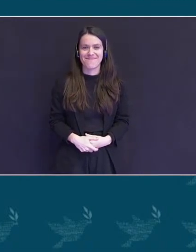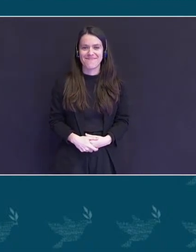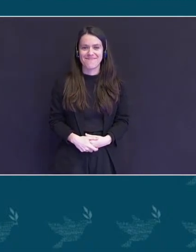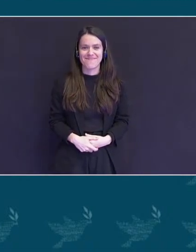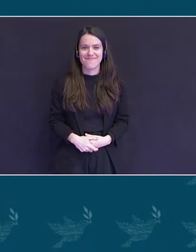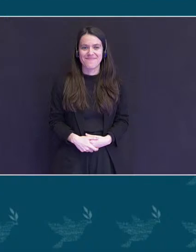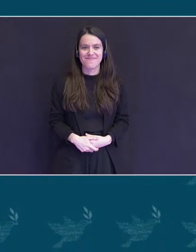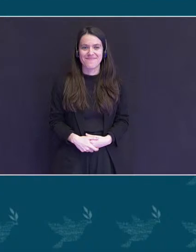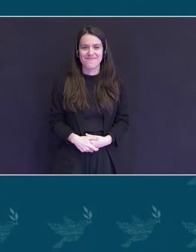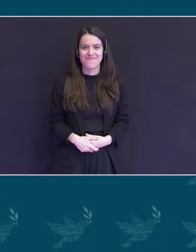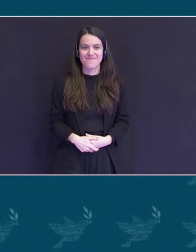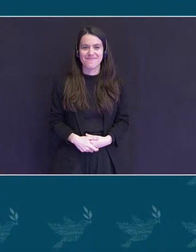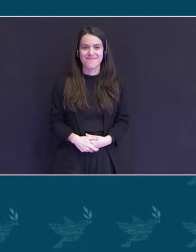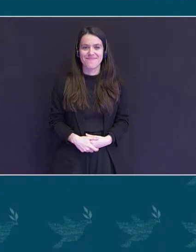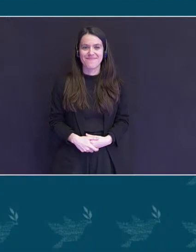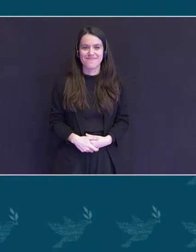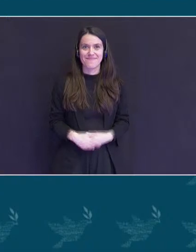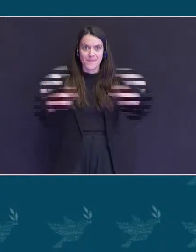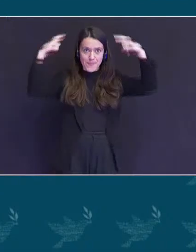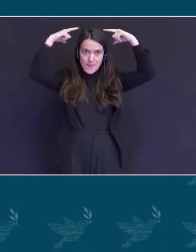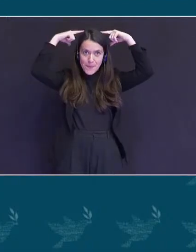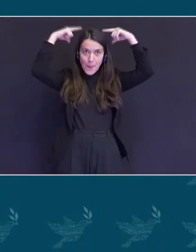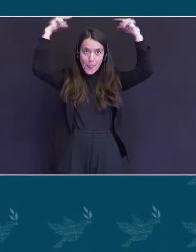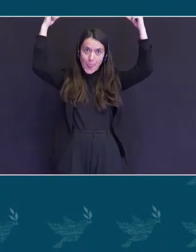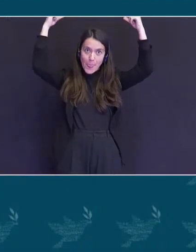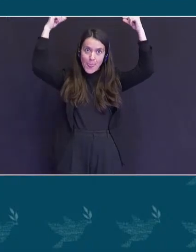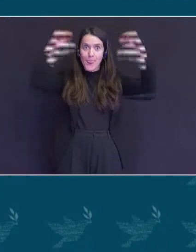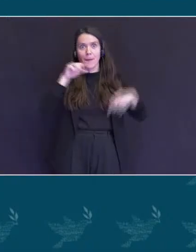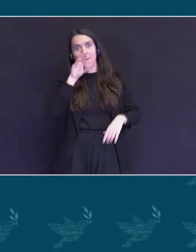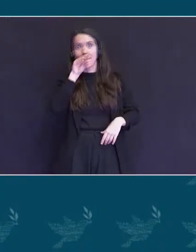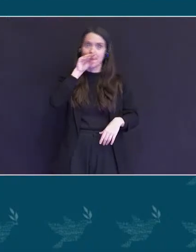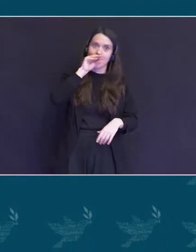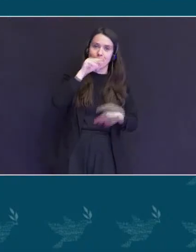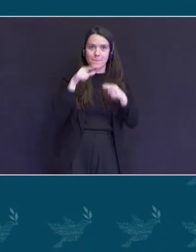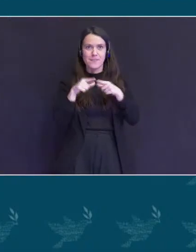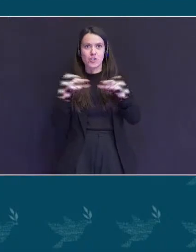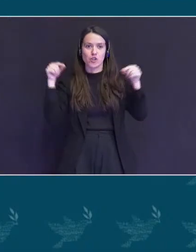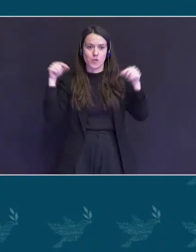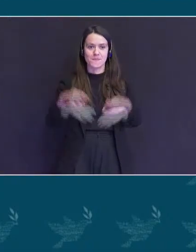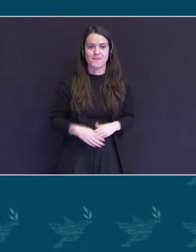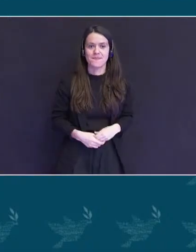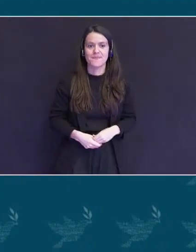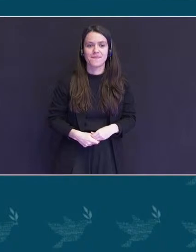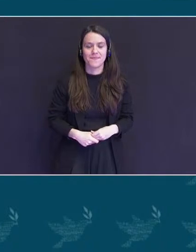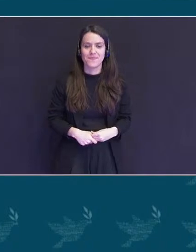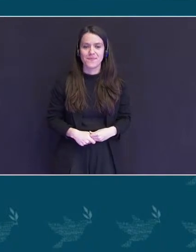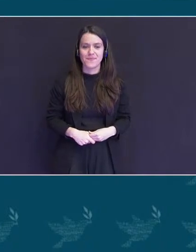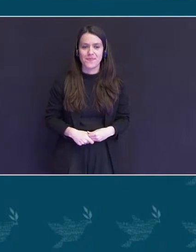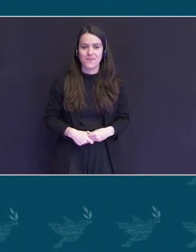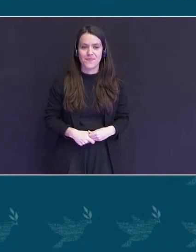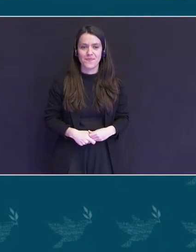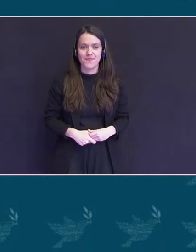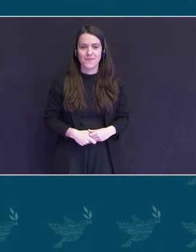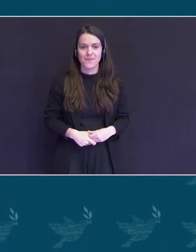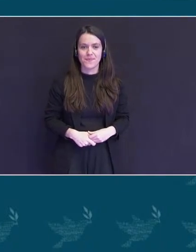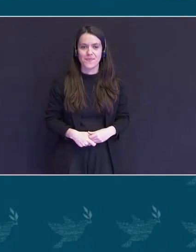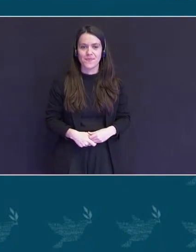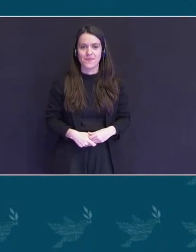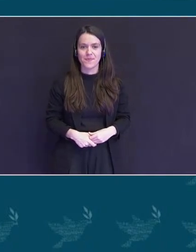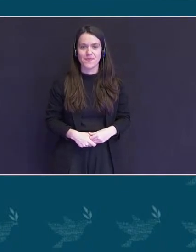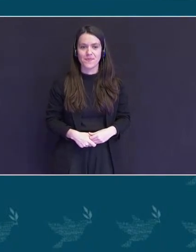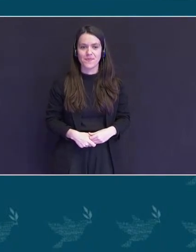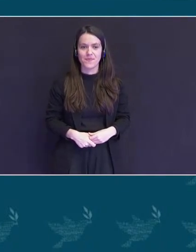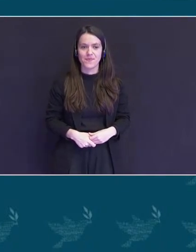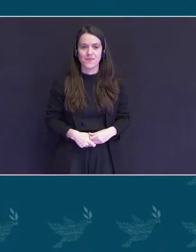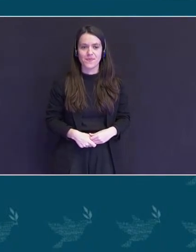成するときには、あなたの声を真似て話します。私がどうぞと言った後、5秒間マイクに向かって話